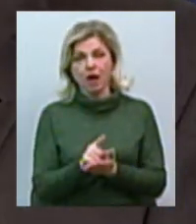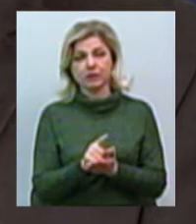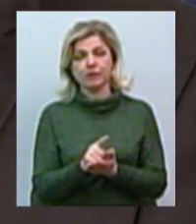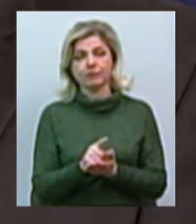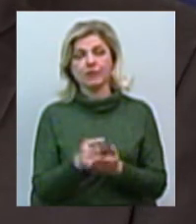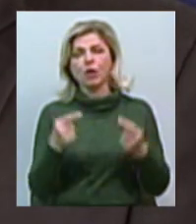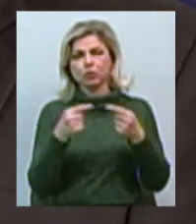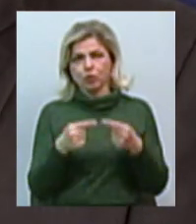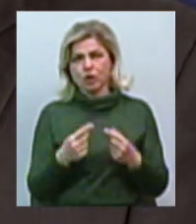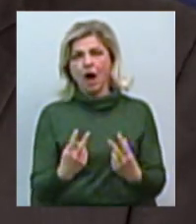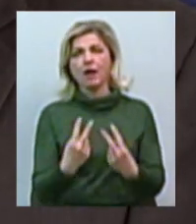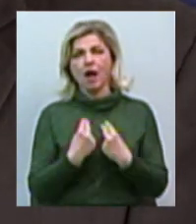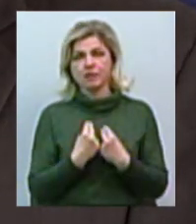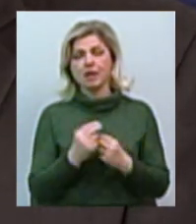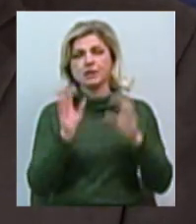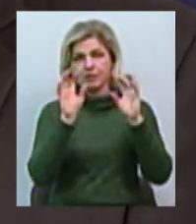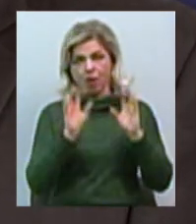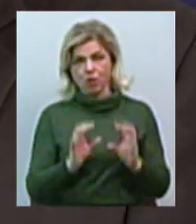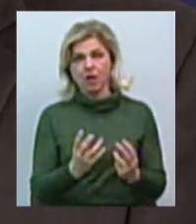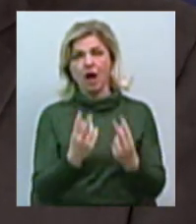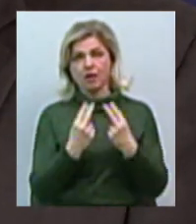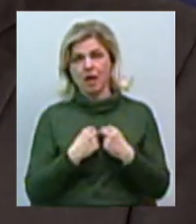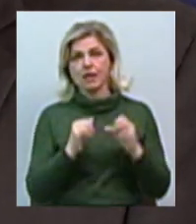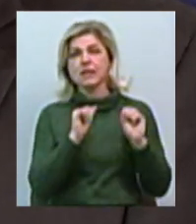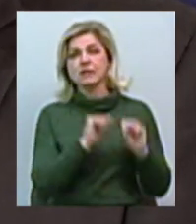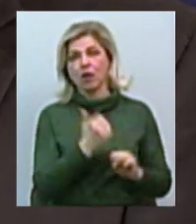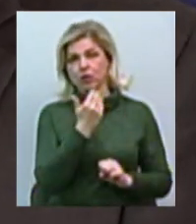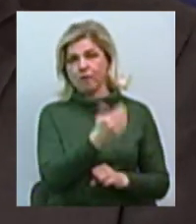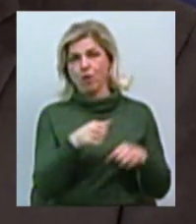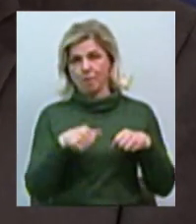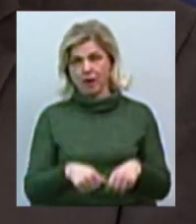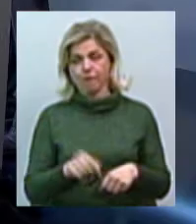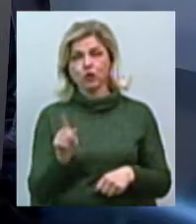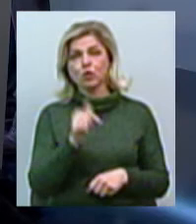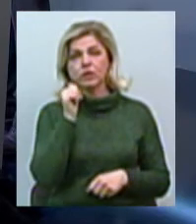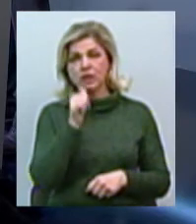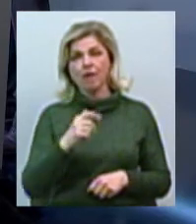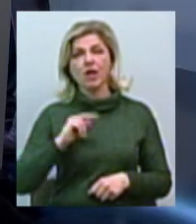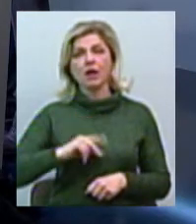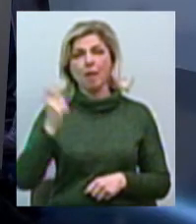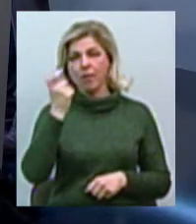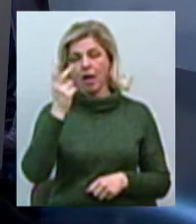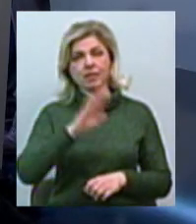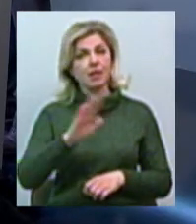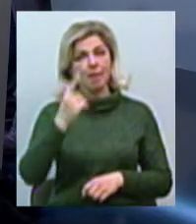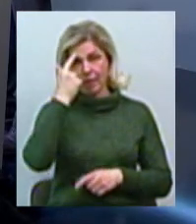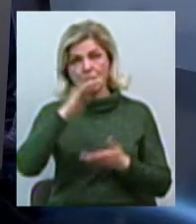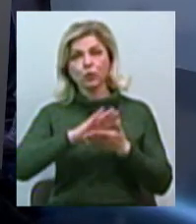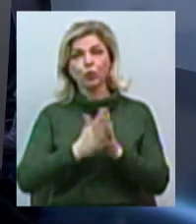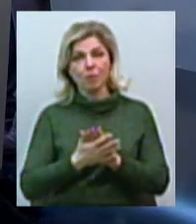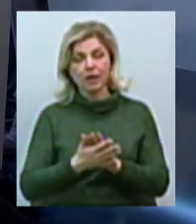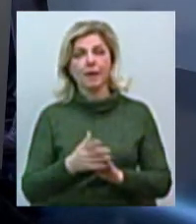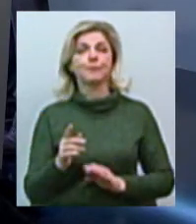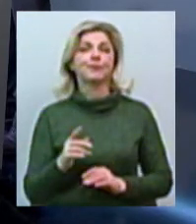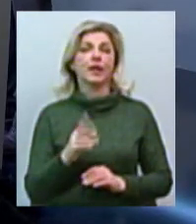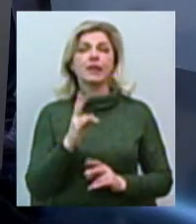певні гарантії, законодавчі гарантії захисту його прав. Що завтра роботодавець не передумає? Так, що завтра роботодавець не